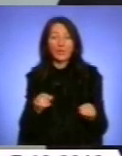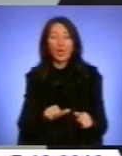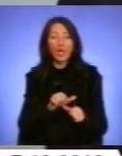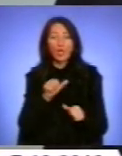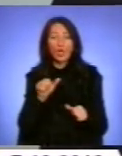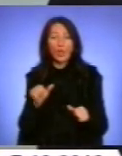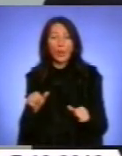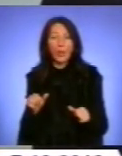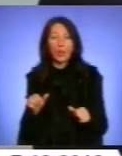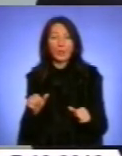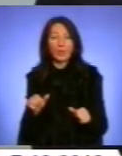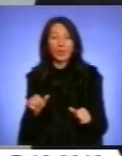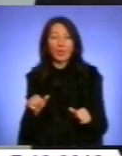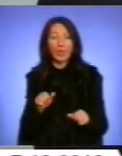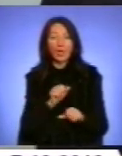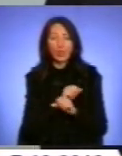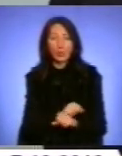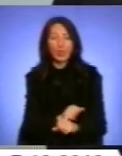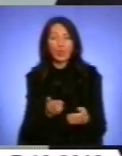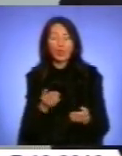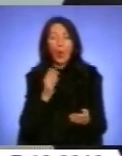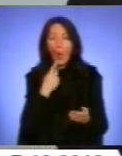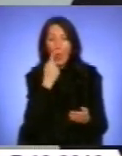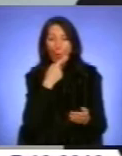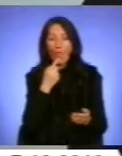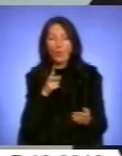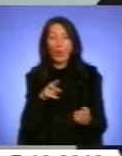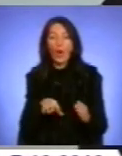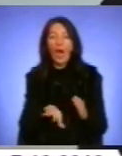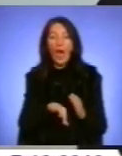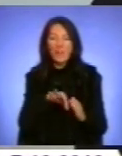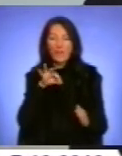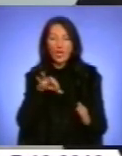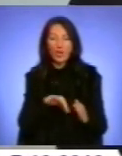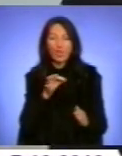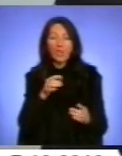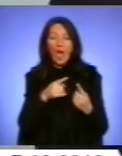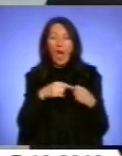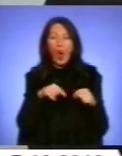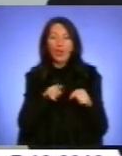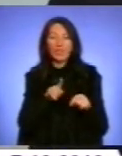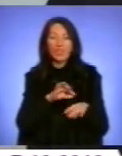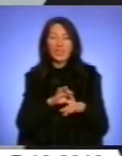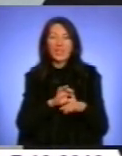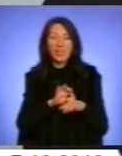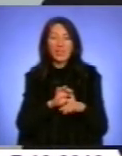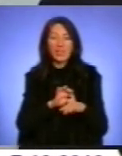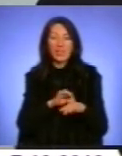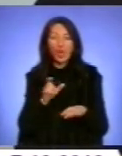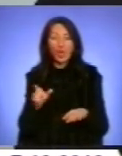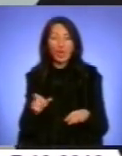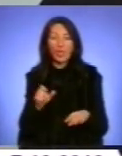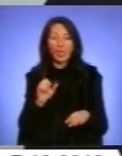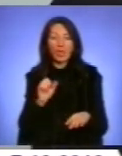зокрема, зупинюсь, якщо мова буде йти про вилучення органів чи тканин, чи